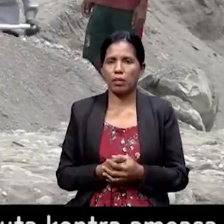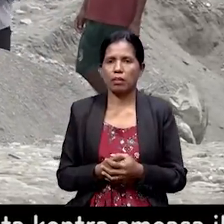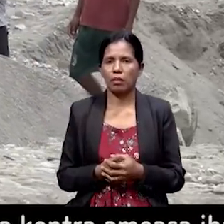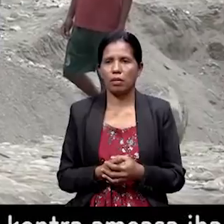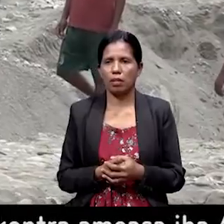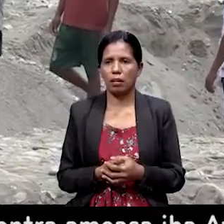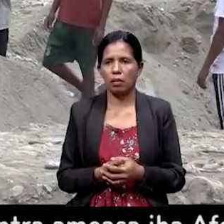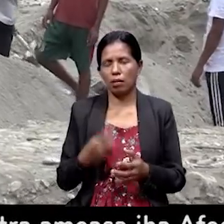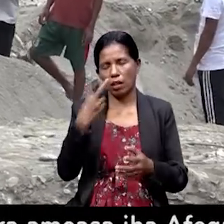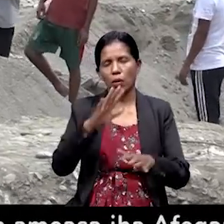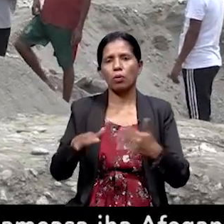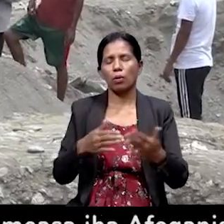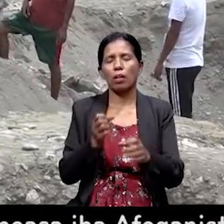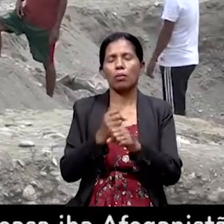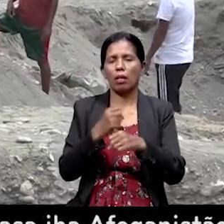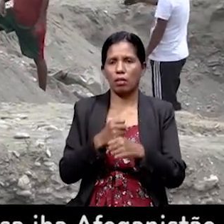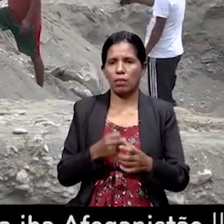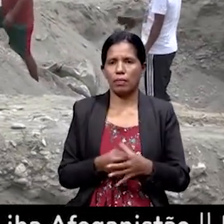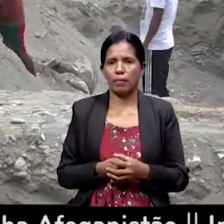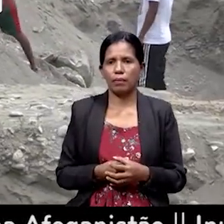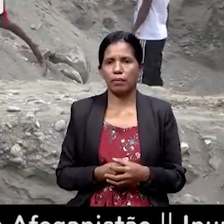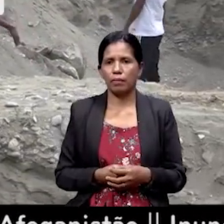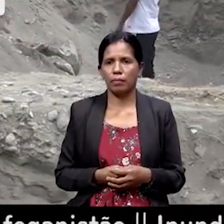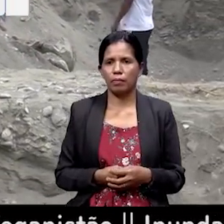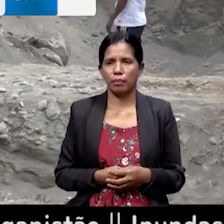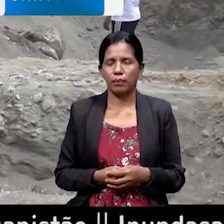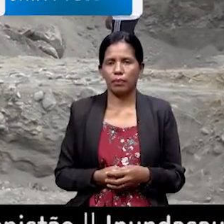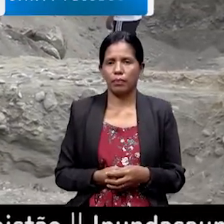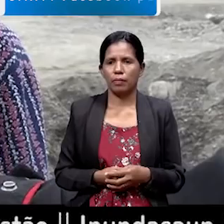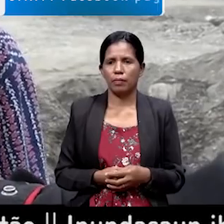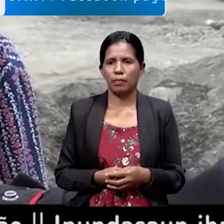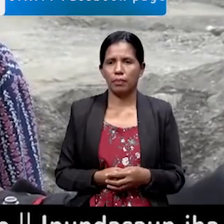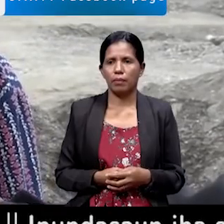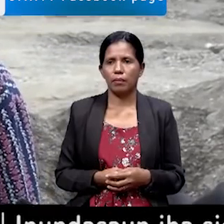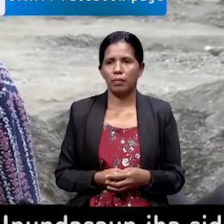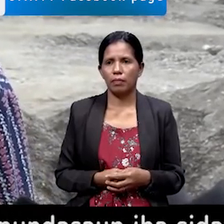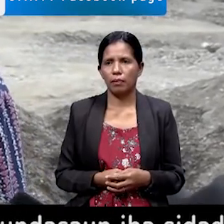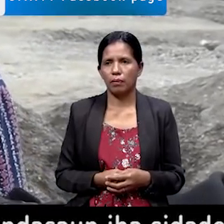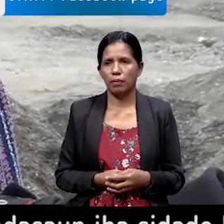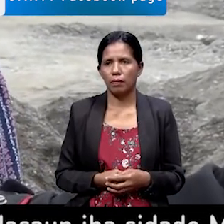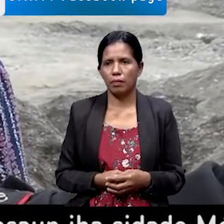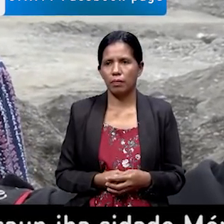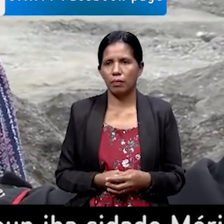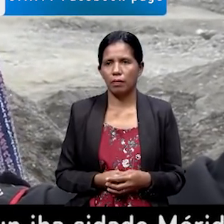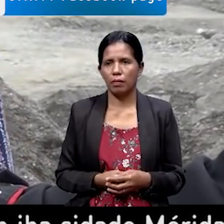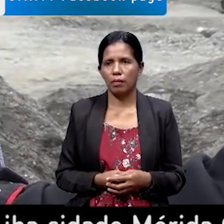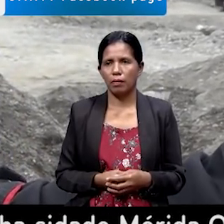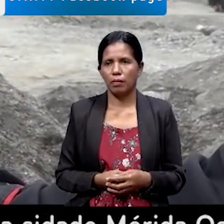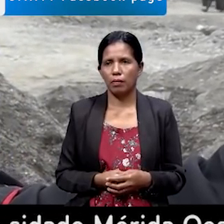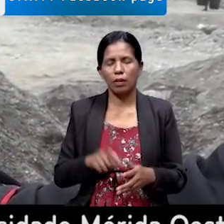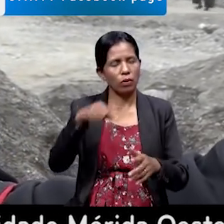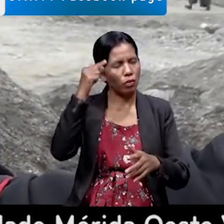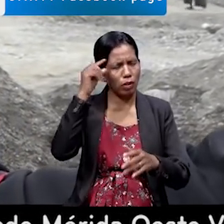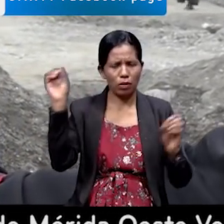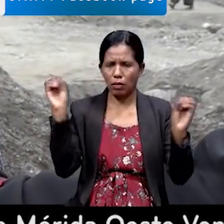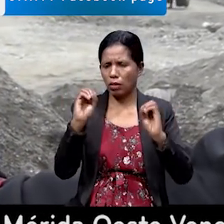tu hakat mai dah dia ko hakat mai dah Ami ni Boris kalau aku ni ni staru itu nunggu tahu mata